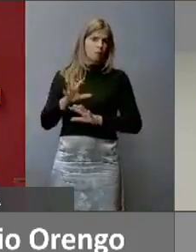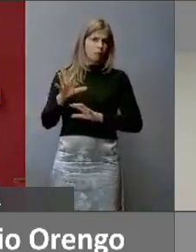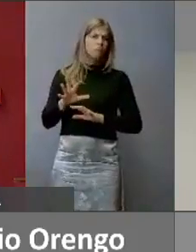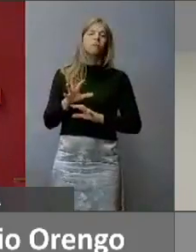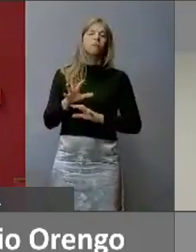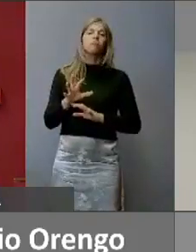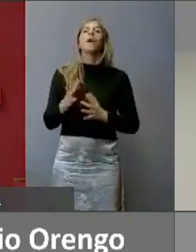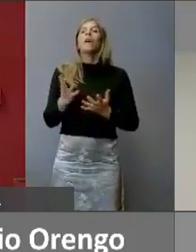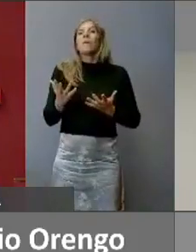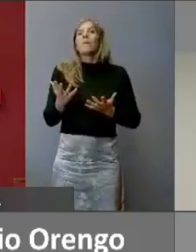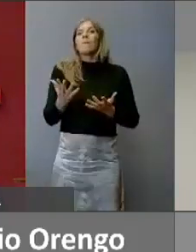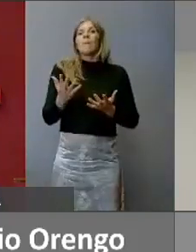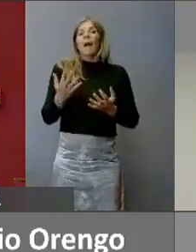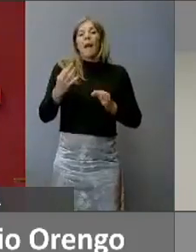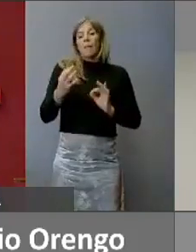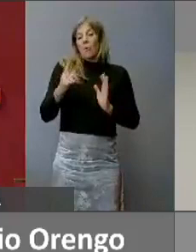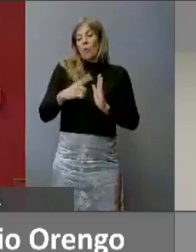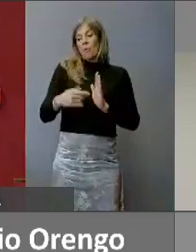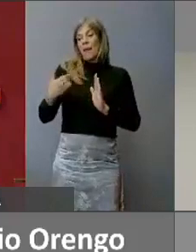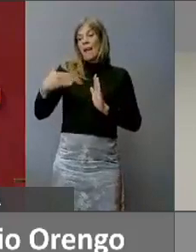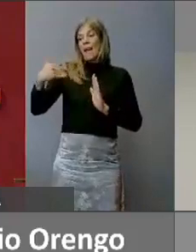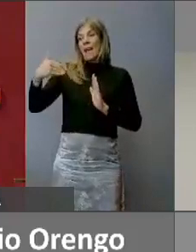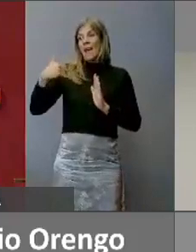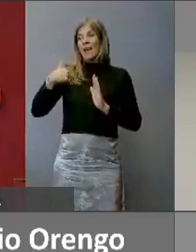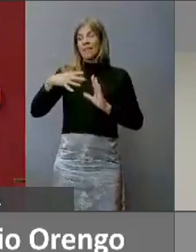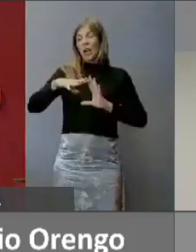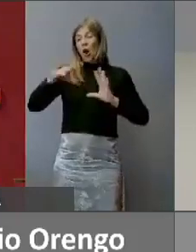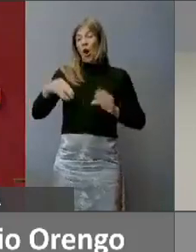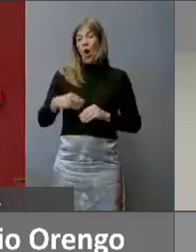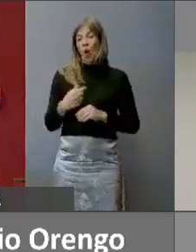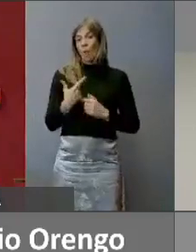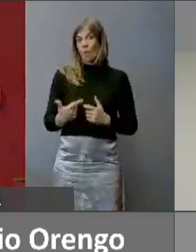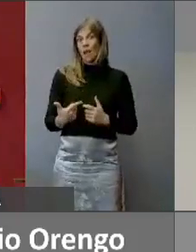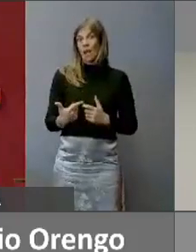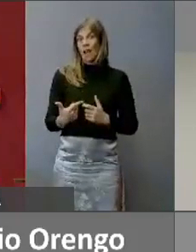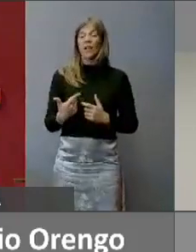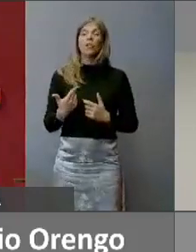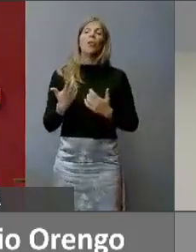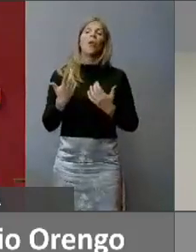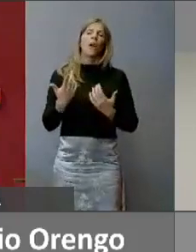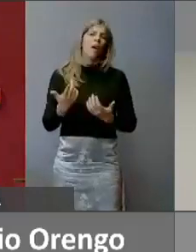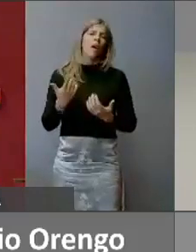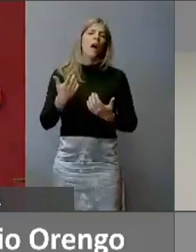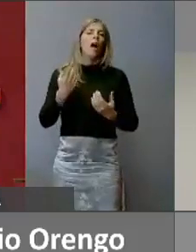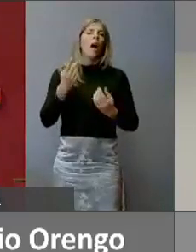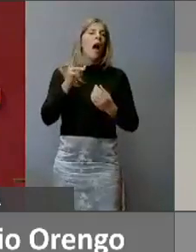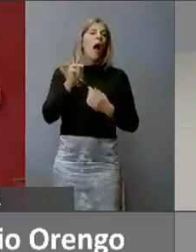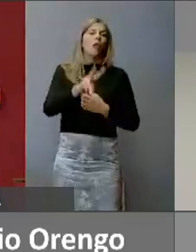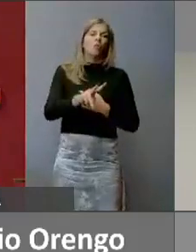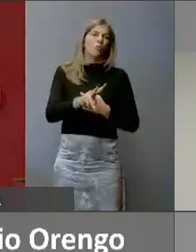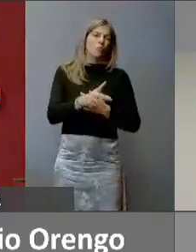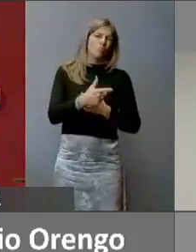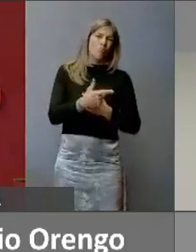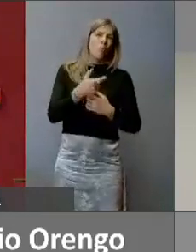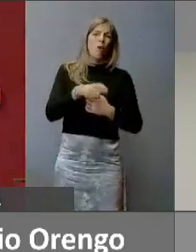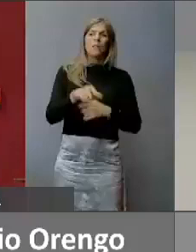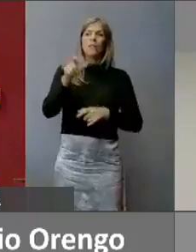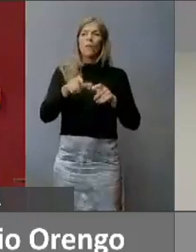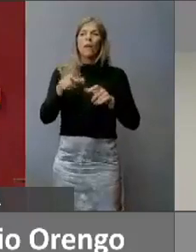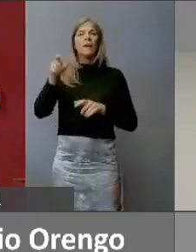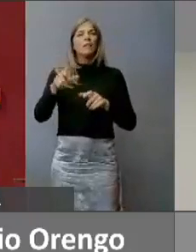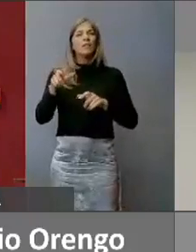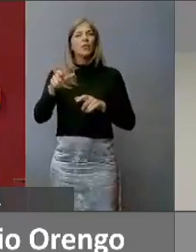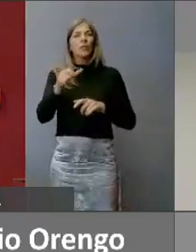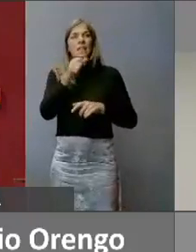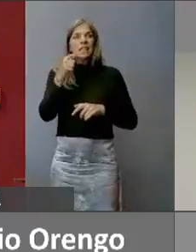mesi non è stato ancora reattiva non è stato ancora riattivato perché i numeri comunque di passeggeri erano particolarmente limitati e quindi sotto